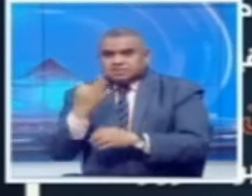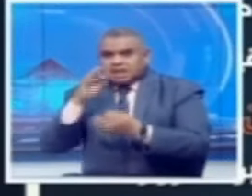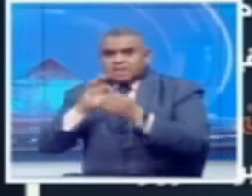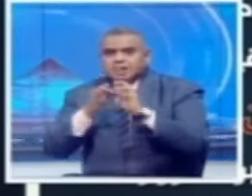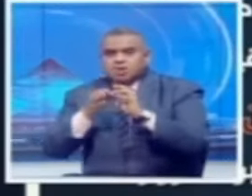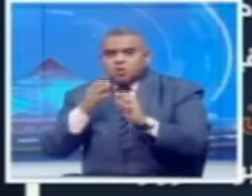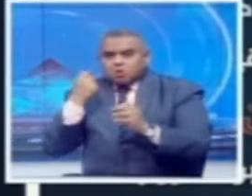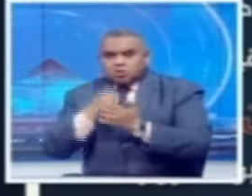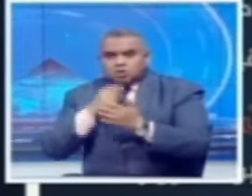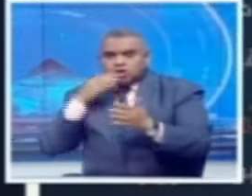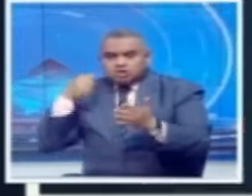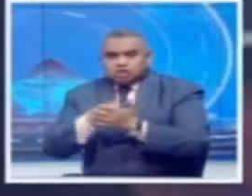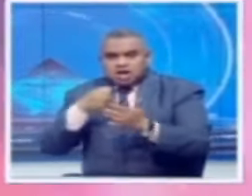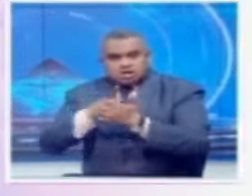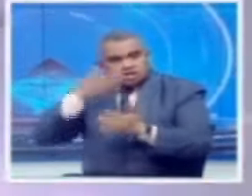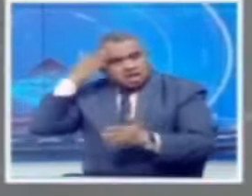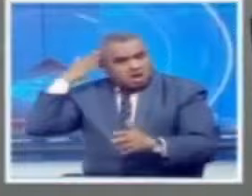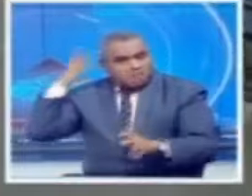3 ملايين جنيه وشهادات خبرة مزورة.